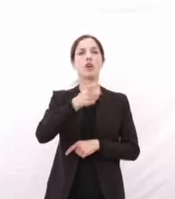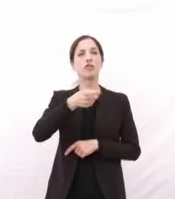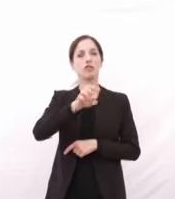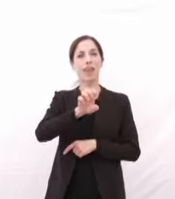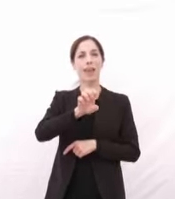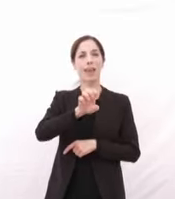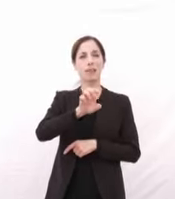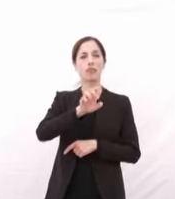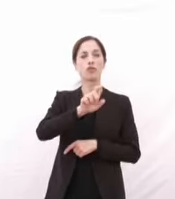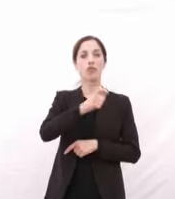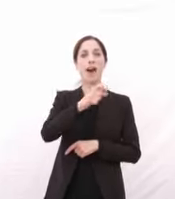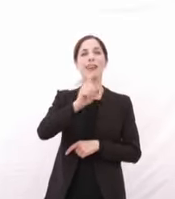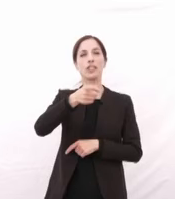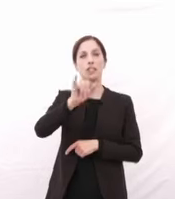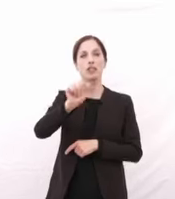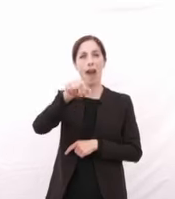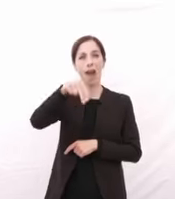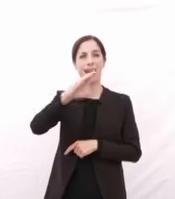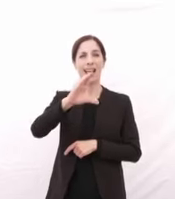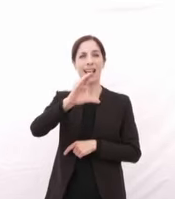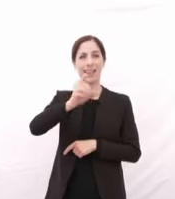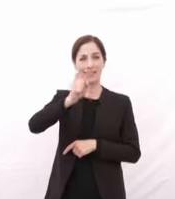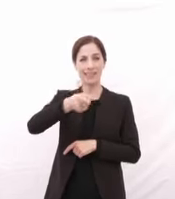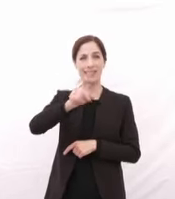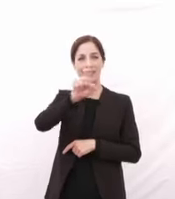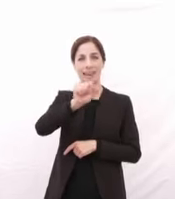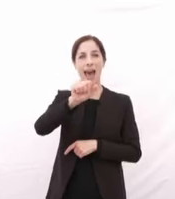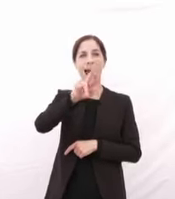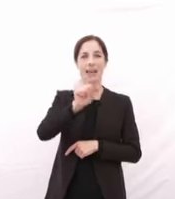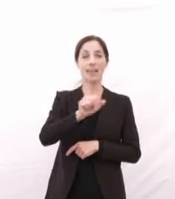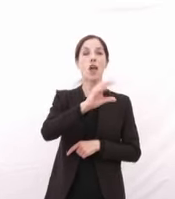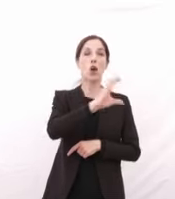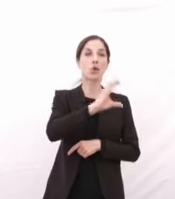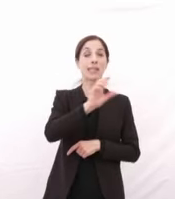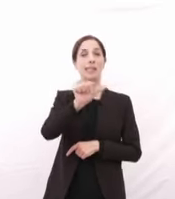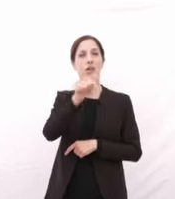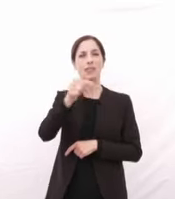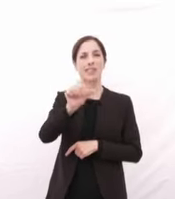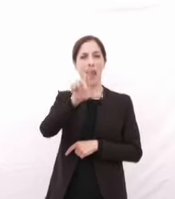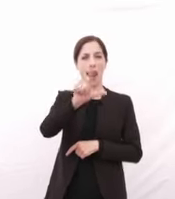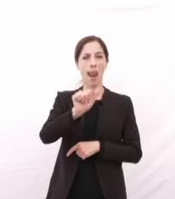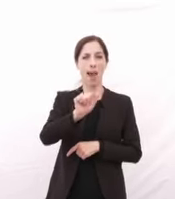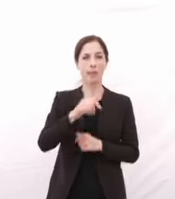Giovanni Zangara, Costantino Stella,